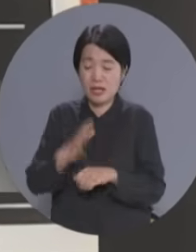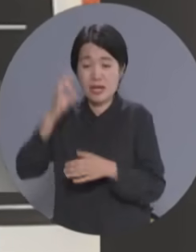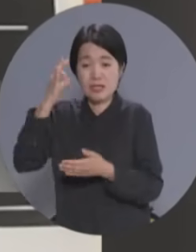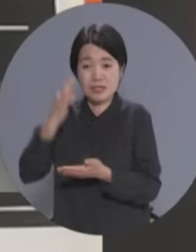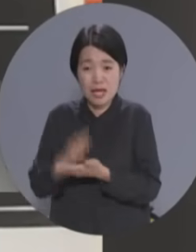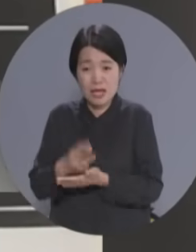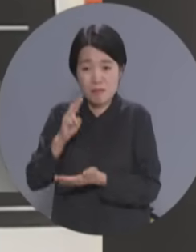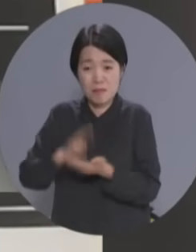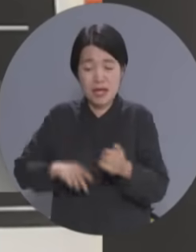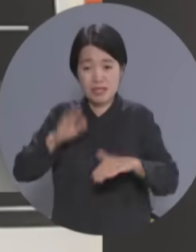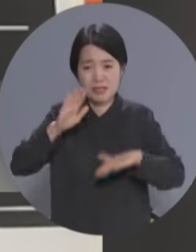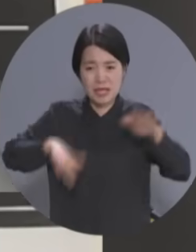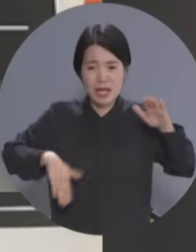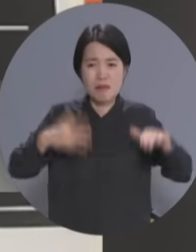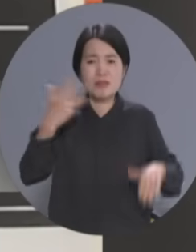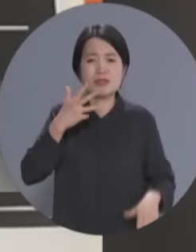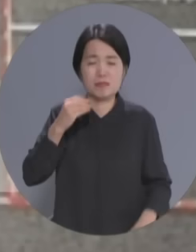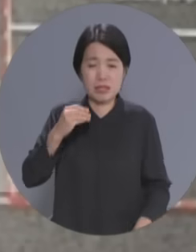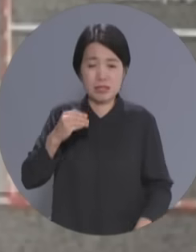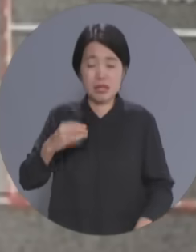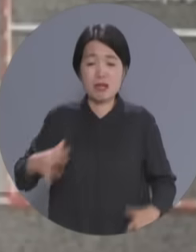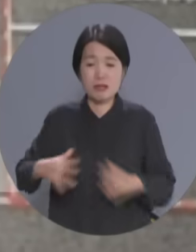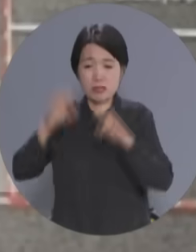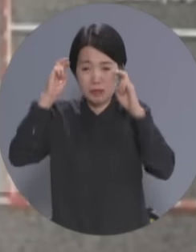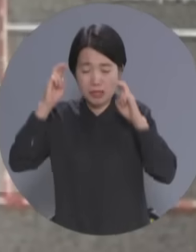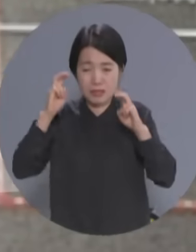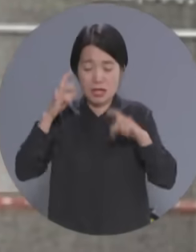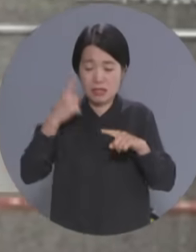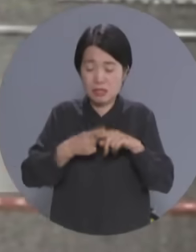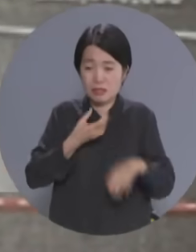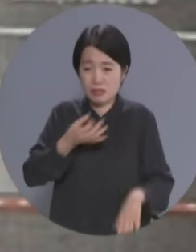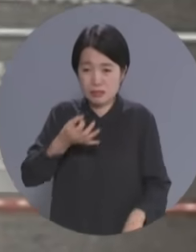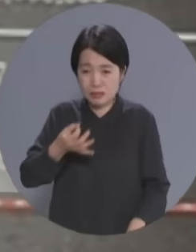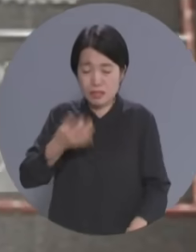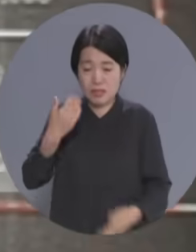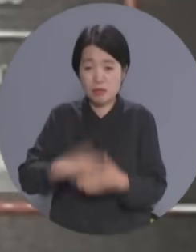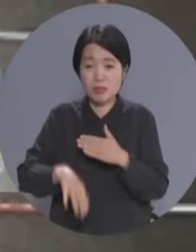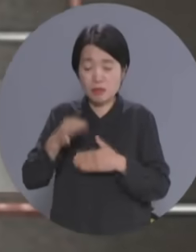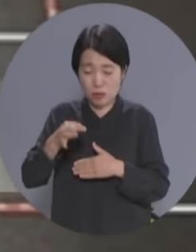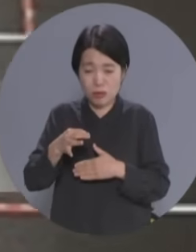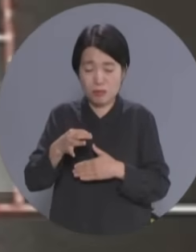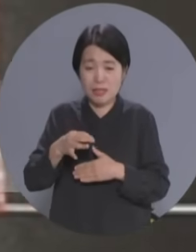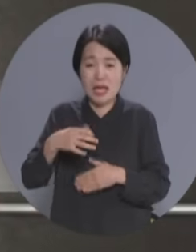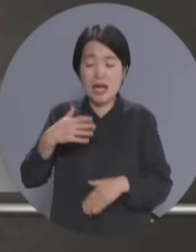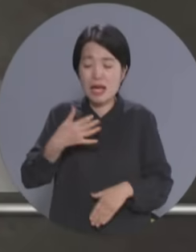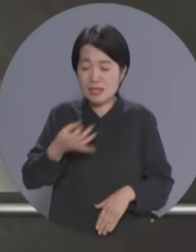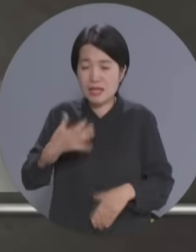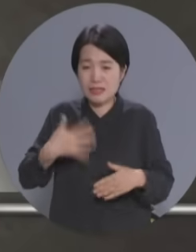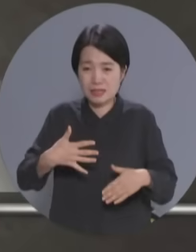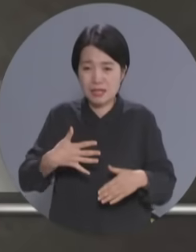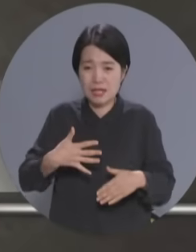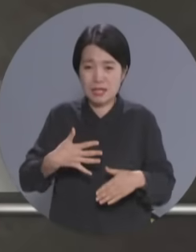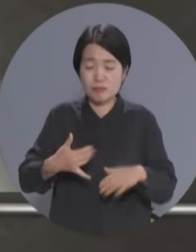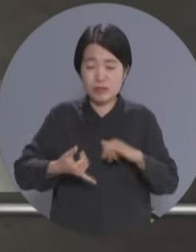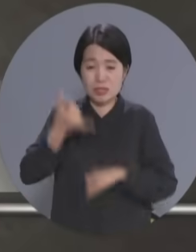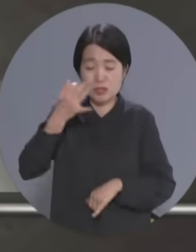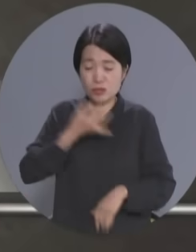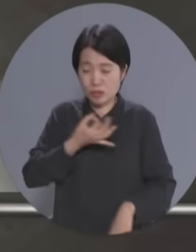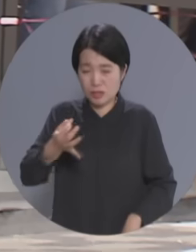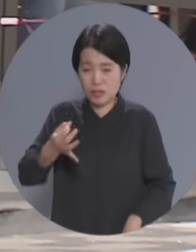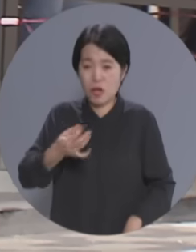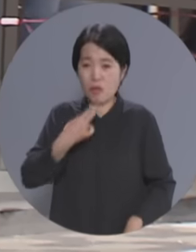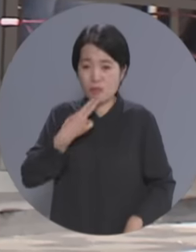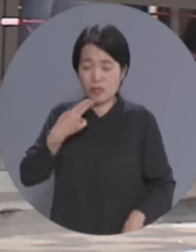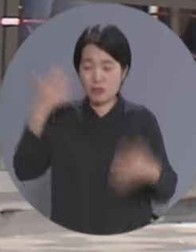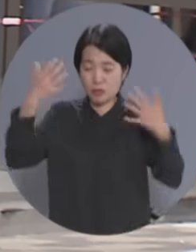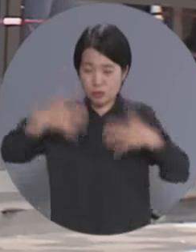원 입주민들은 분양대행사가 중도금과 잔금을 안낸 세대에게도 위약금을 안 받는 조건으로 계약 해지